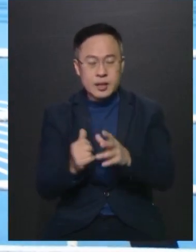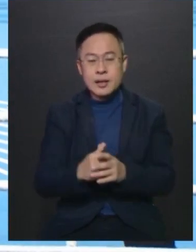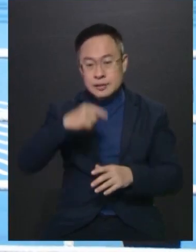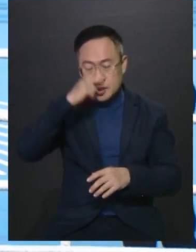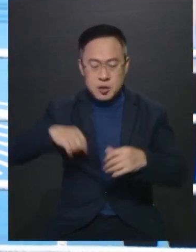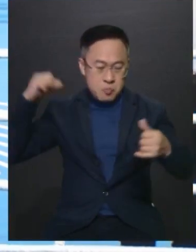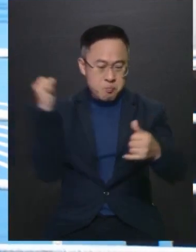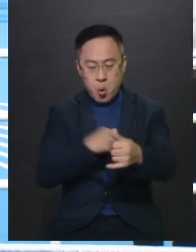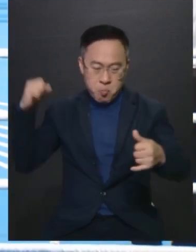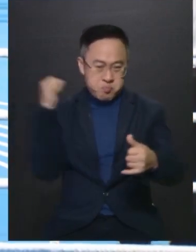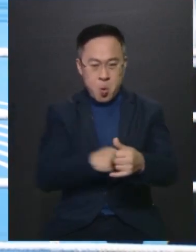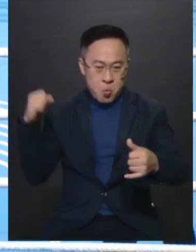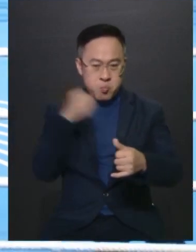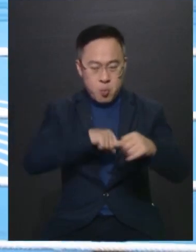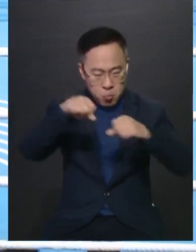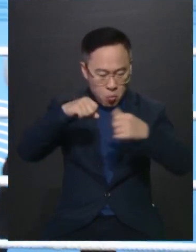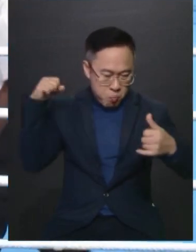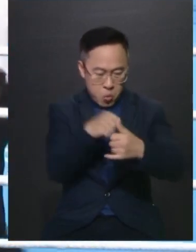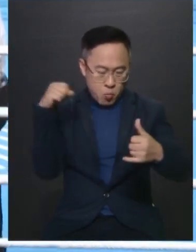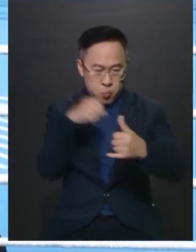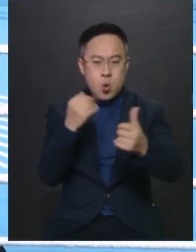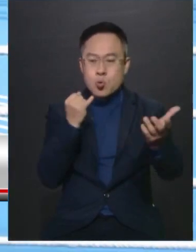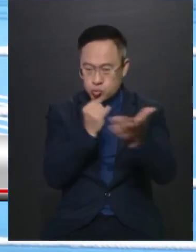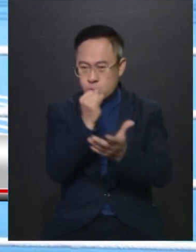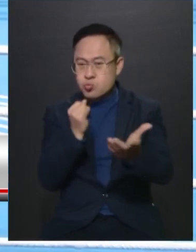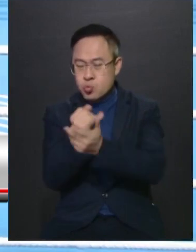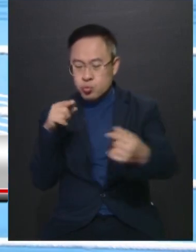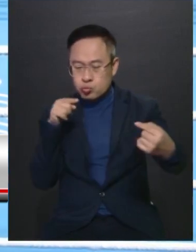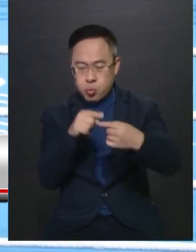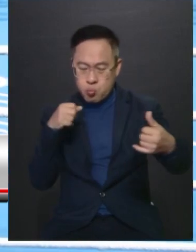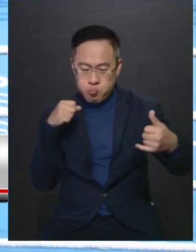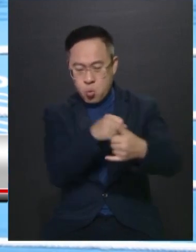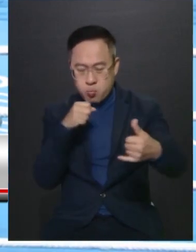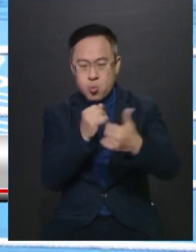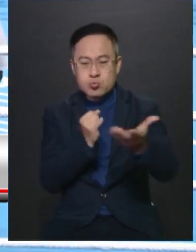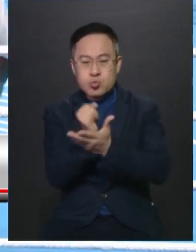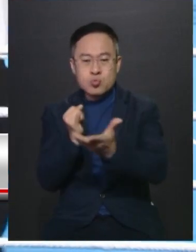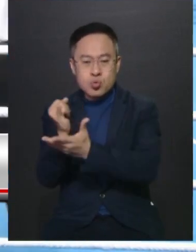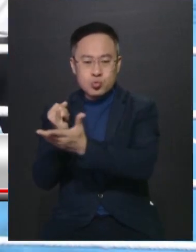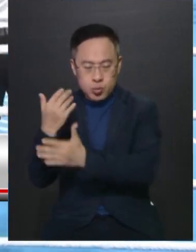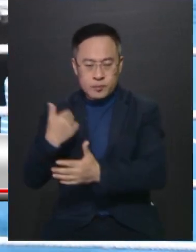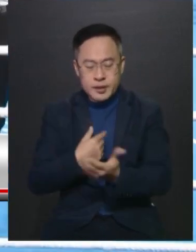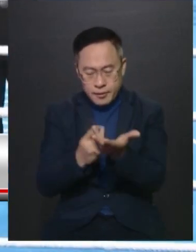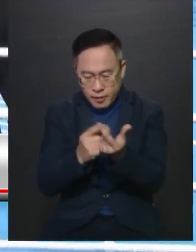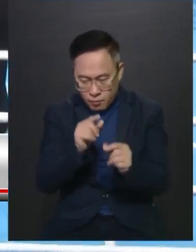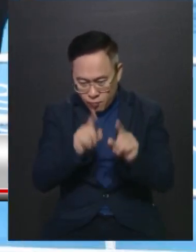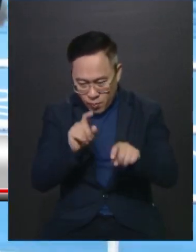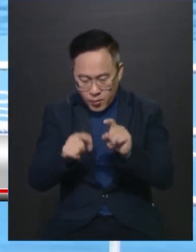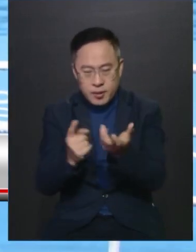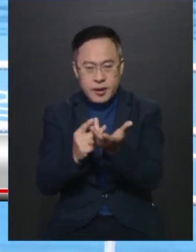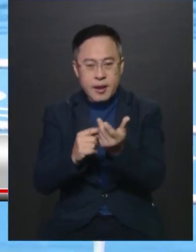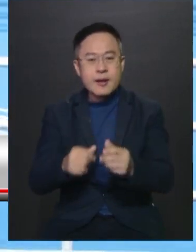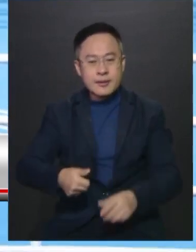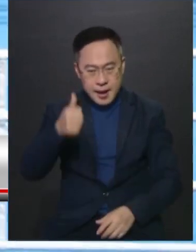ข้าเป้าแบบโอ้เด็ดขาดนะแล้วก็มีเชิงมวยที่เหนือกว่าชัดเจนครับดึงจังหวะหลบแล้วก็สวนหมัดได้อย่างสวยๆหลายครั้งเลยครับ